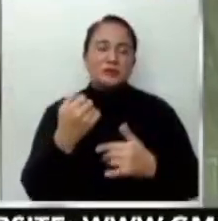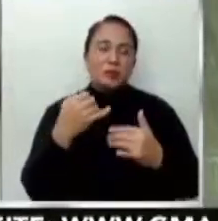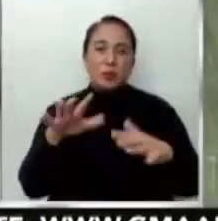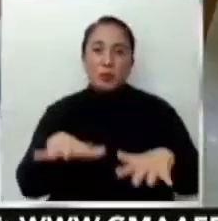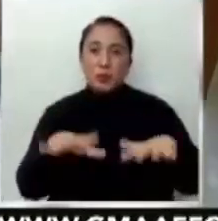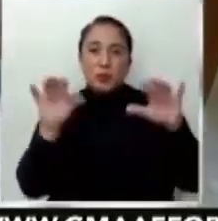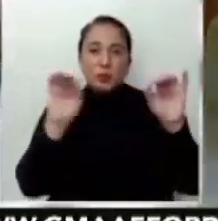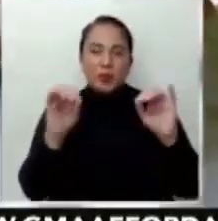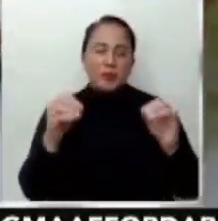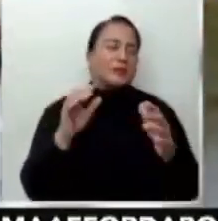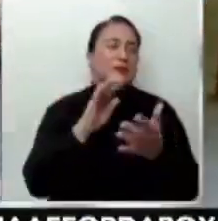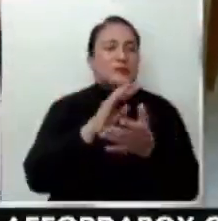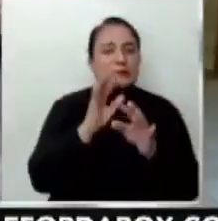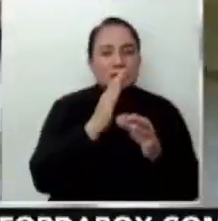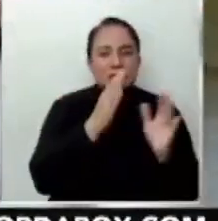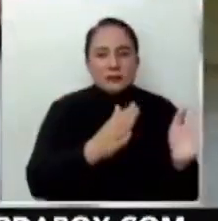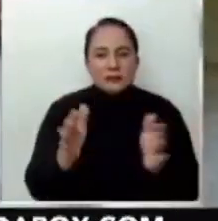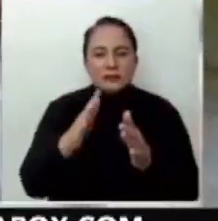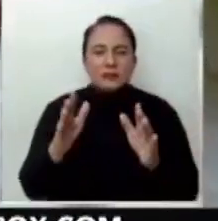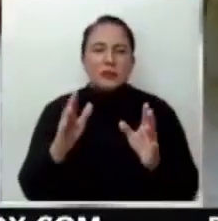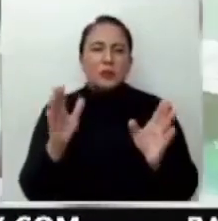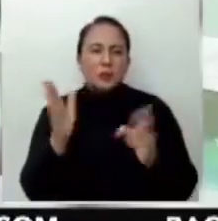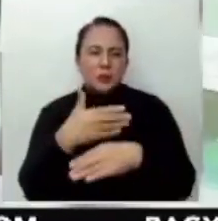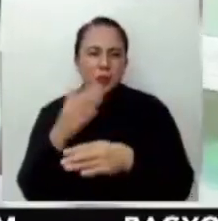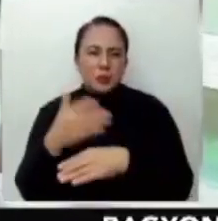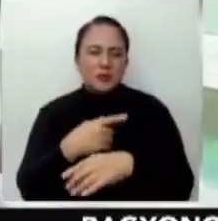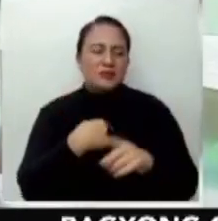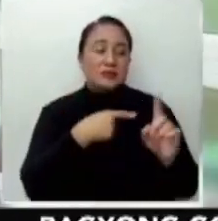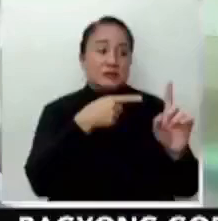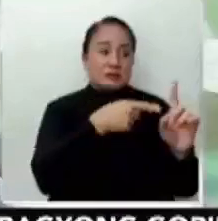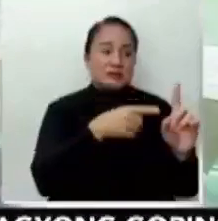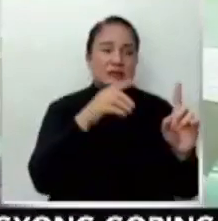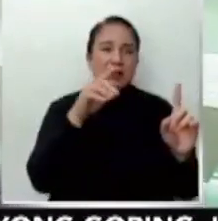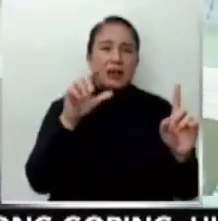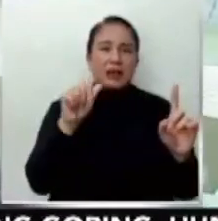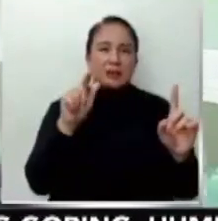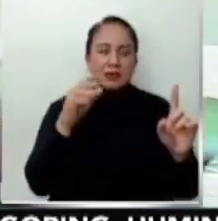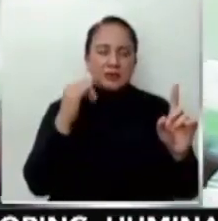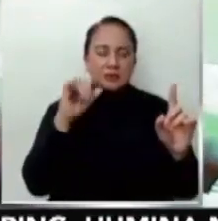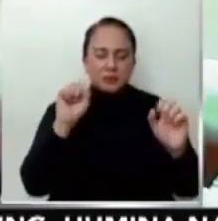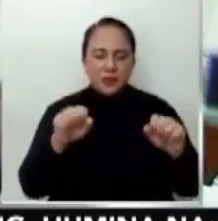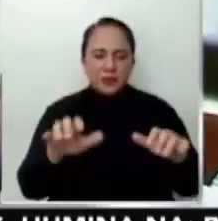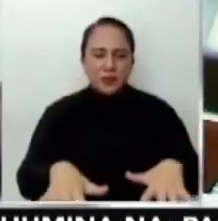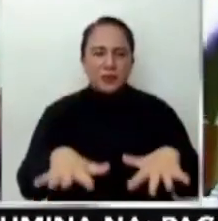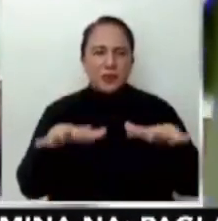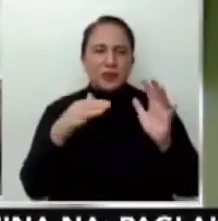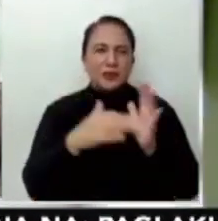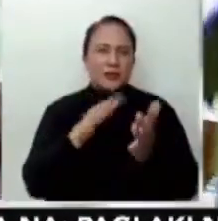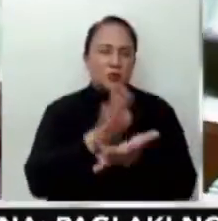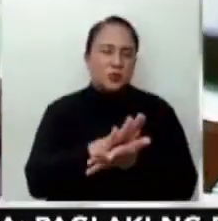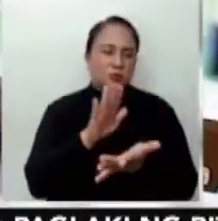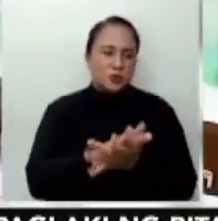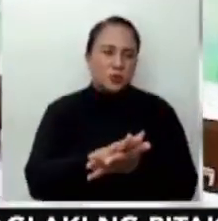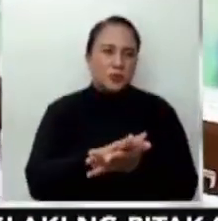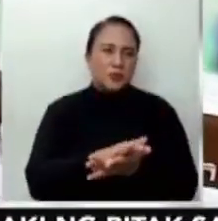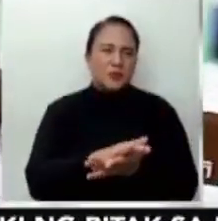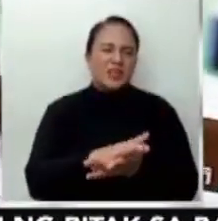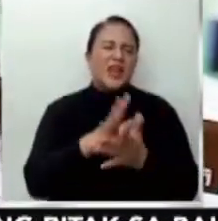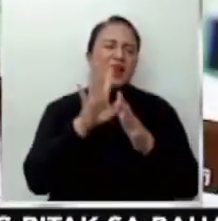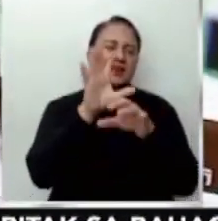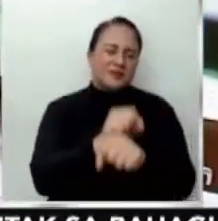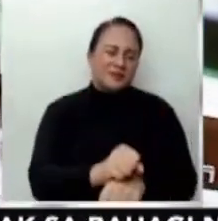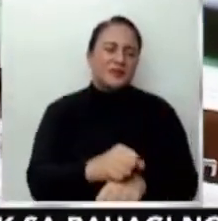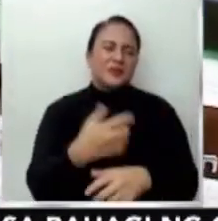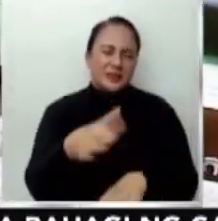classroom. Pero batid daw ni Teacher Almira na pwedeng bahain muli ang kanilang eskwelahan. Sanay na po kami dahil every